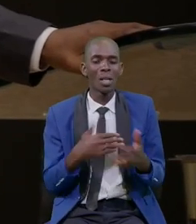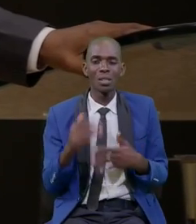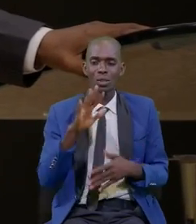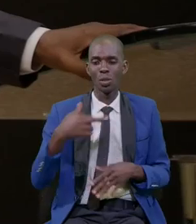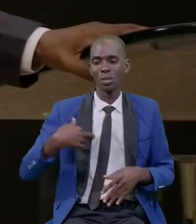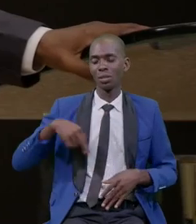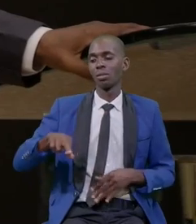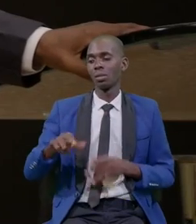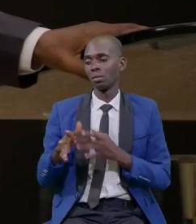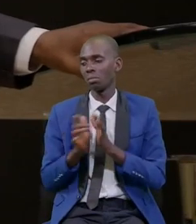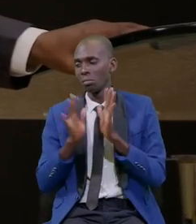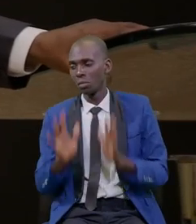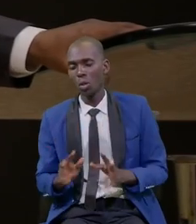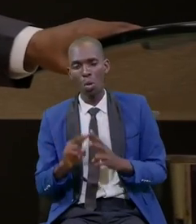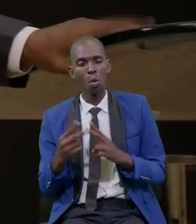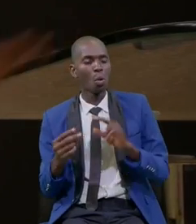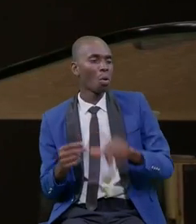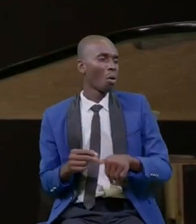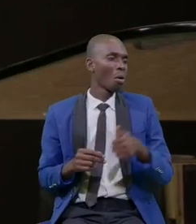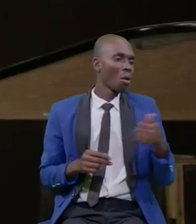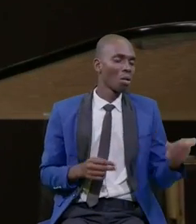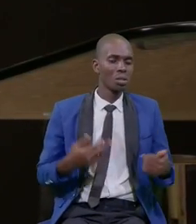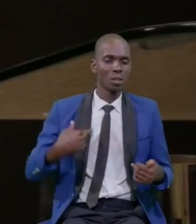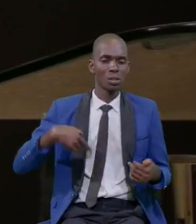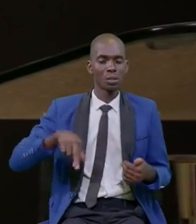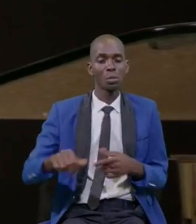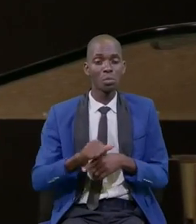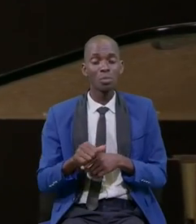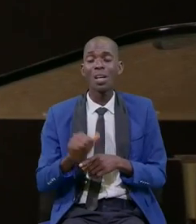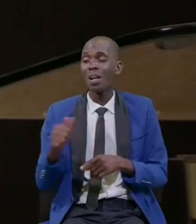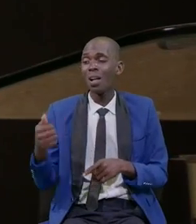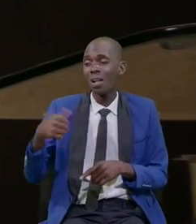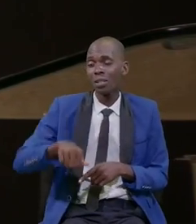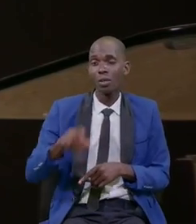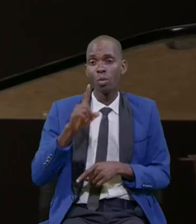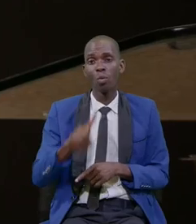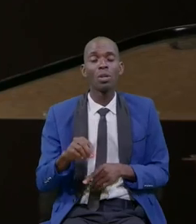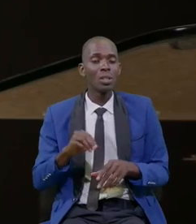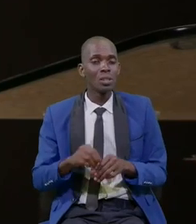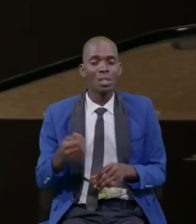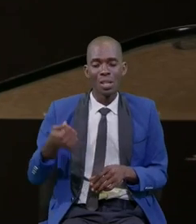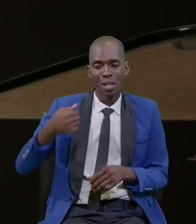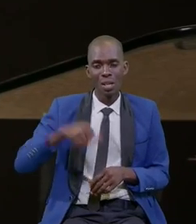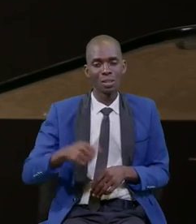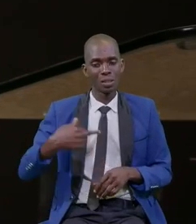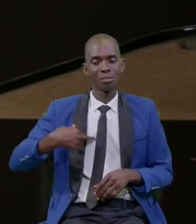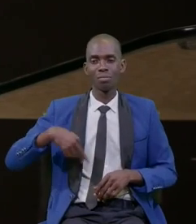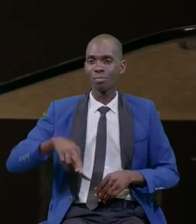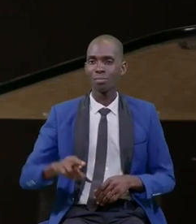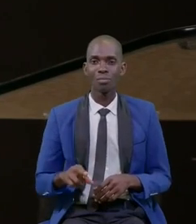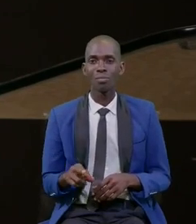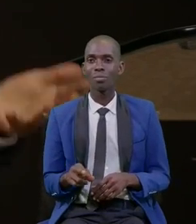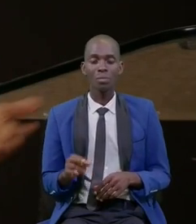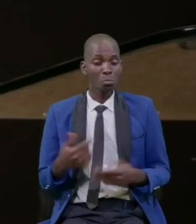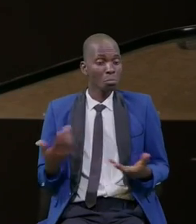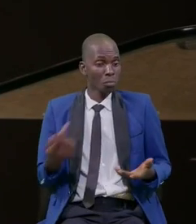le christianisme ou l'autre religion, ou quel que soit le cas, quelle que soit la religion que vous embrassez,